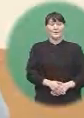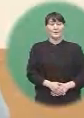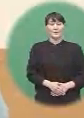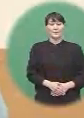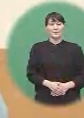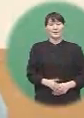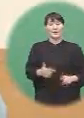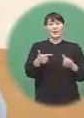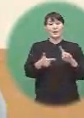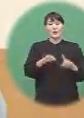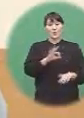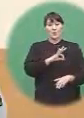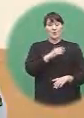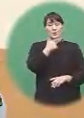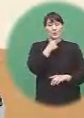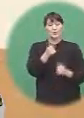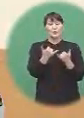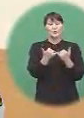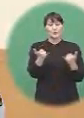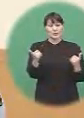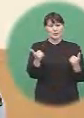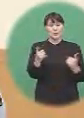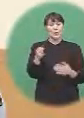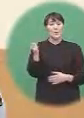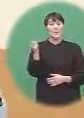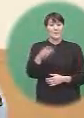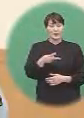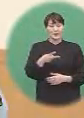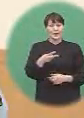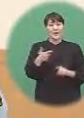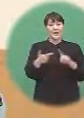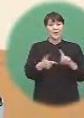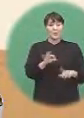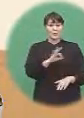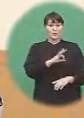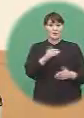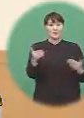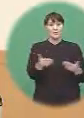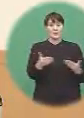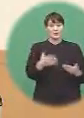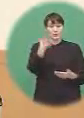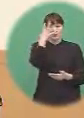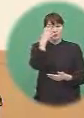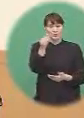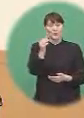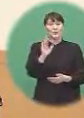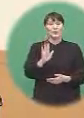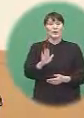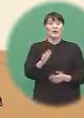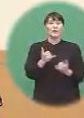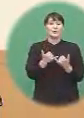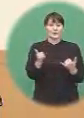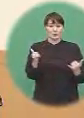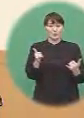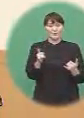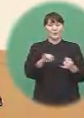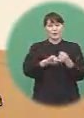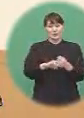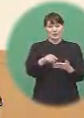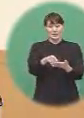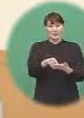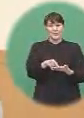オウム員を志望する方も民間企業志望の方で公務員の仕事に興味をお持ちの方もぜひご応募